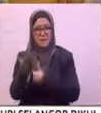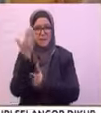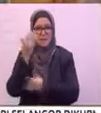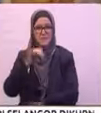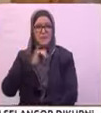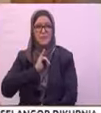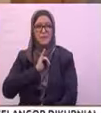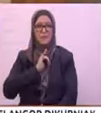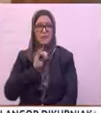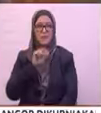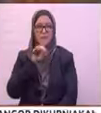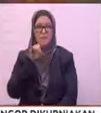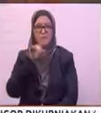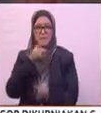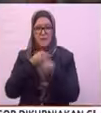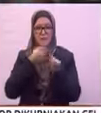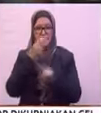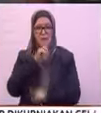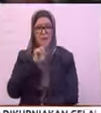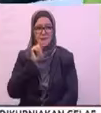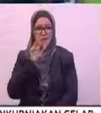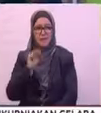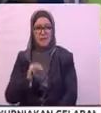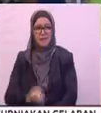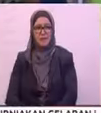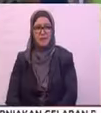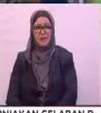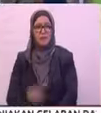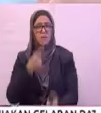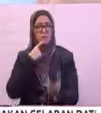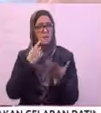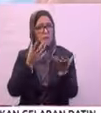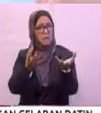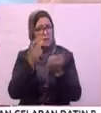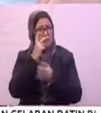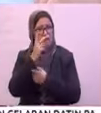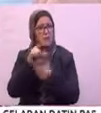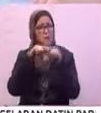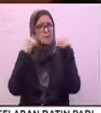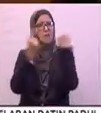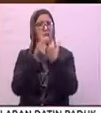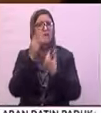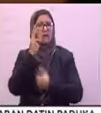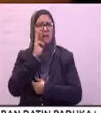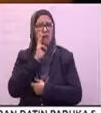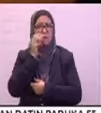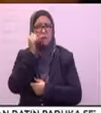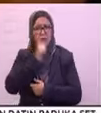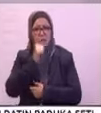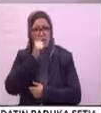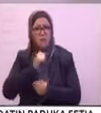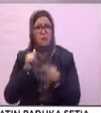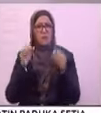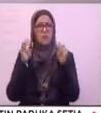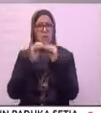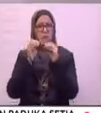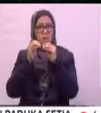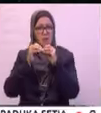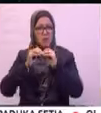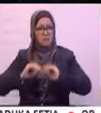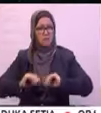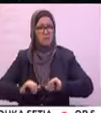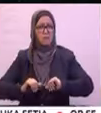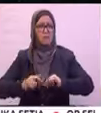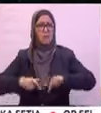RTM. Hasrat Tun Siti dalam melihat golongan wanita terus dimartabatkan bukan sekadar impian peribadi.